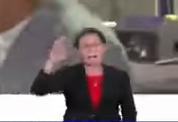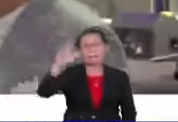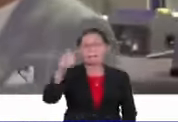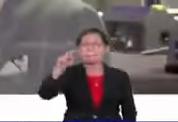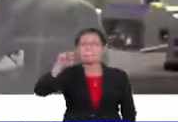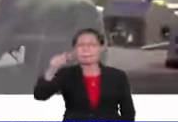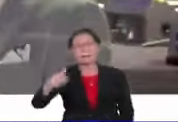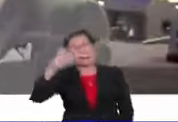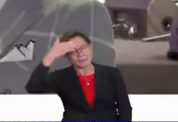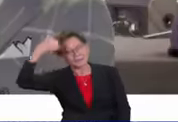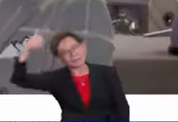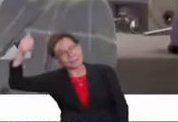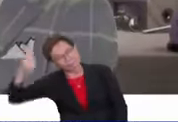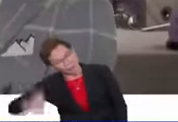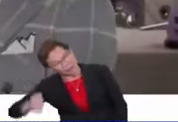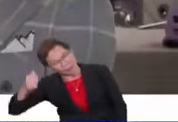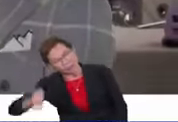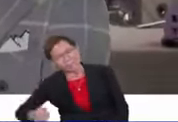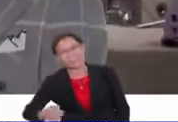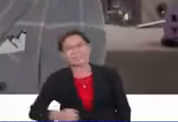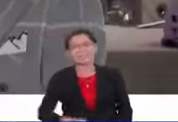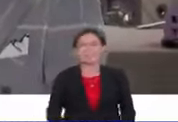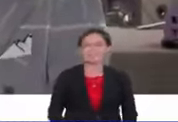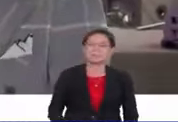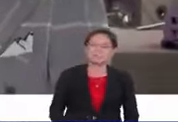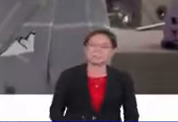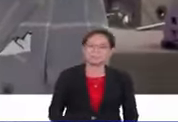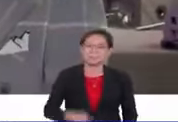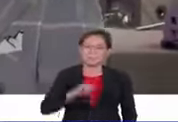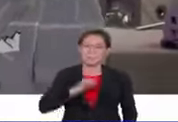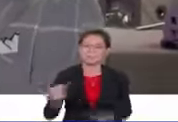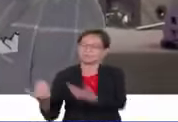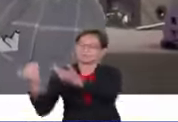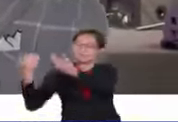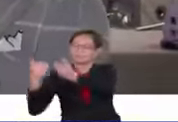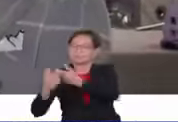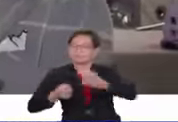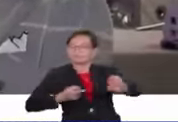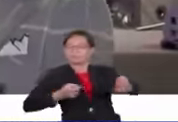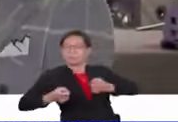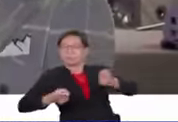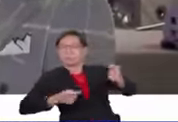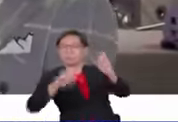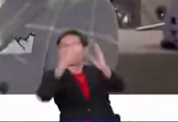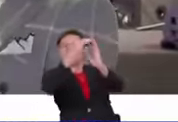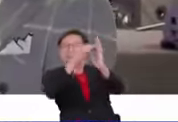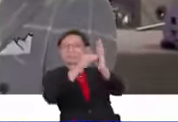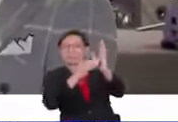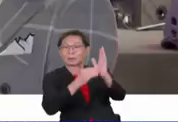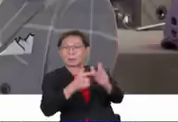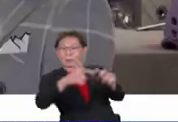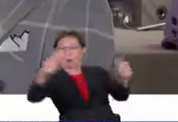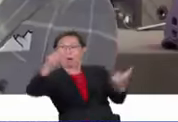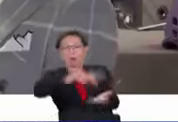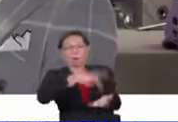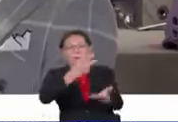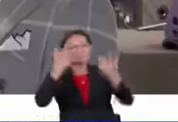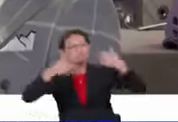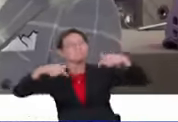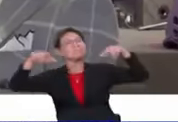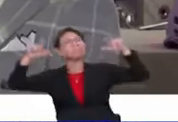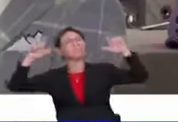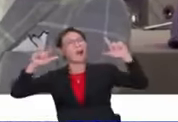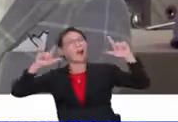Ngasri. Assalamualaikum. Waalaikumsalam, Mimi. Baik. Yeah. Bel diberi tanggungjawab untuk mengemudi acara besar pada malam ini iaitu konsert Gemilang